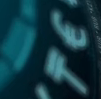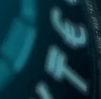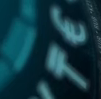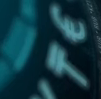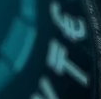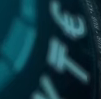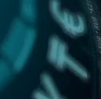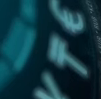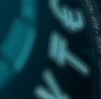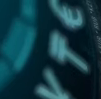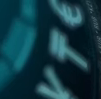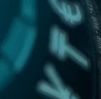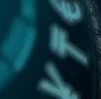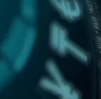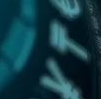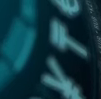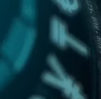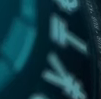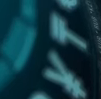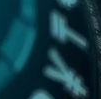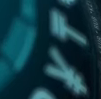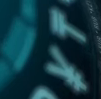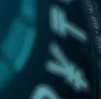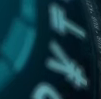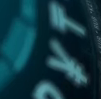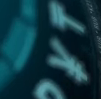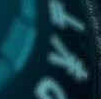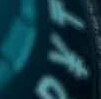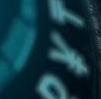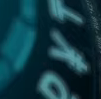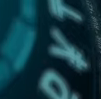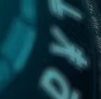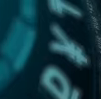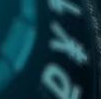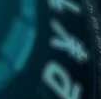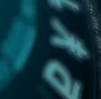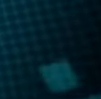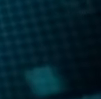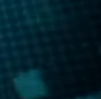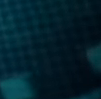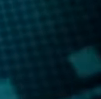Китайский юань 54 тенге 78 тиен.